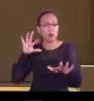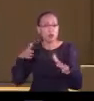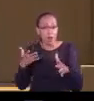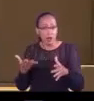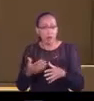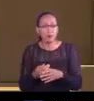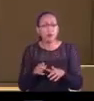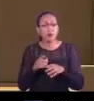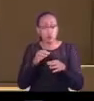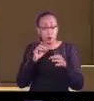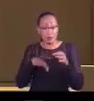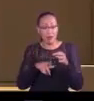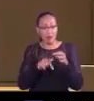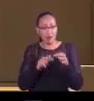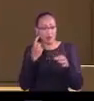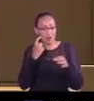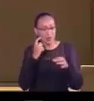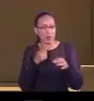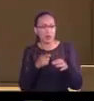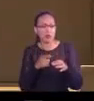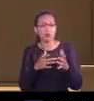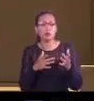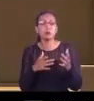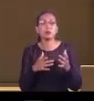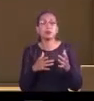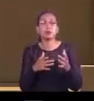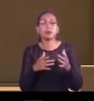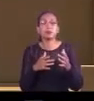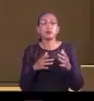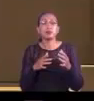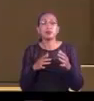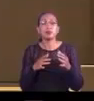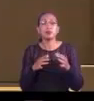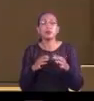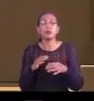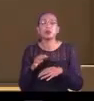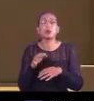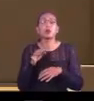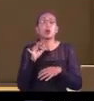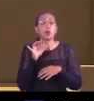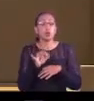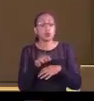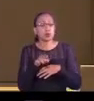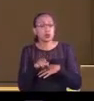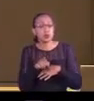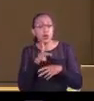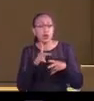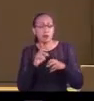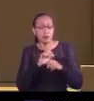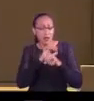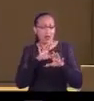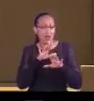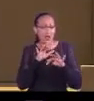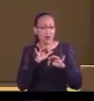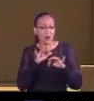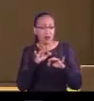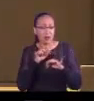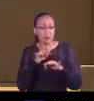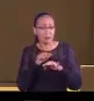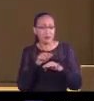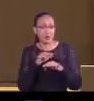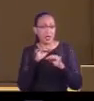dans ce bilan-là, que je n'ai pas retrouvé aussi clairement, mais on va revenir dans le budget, de